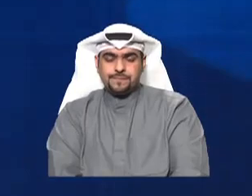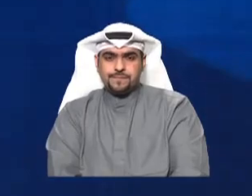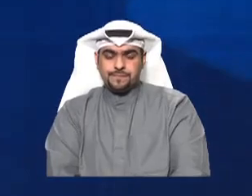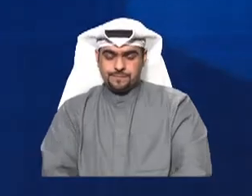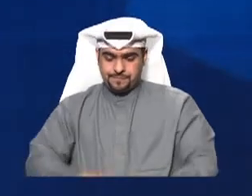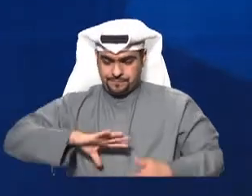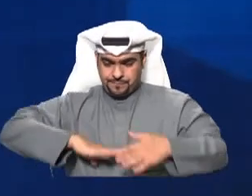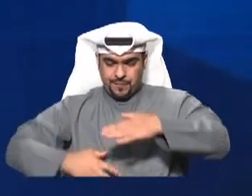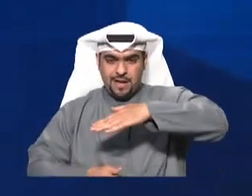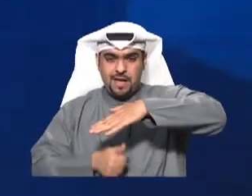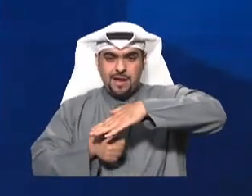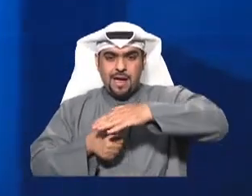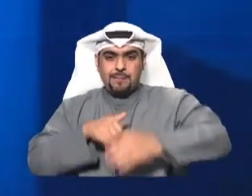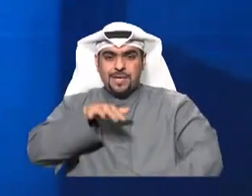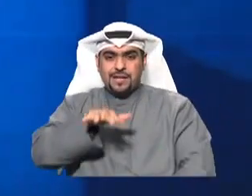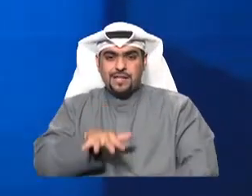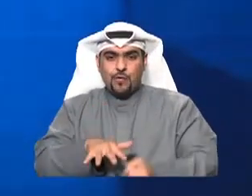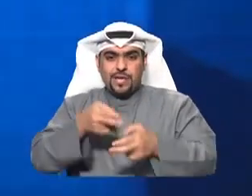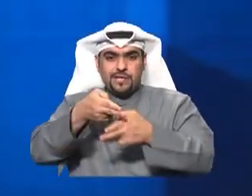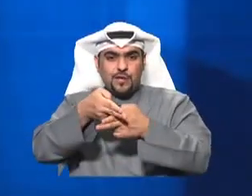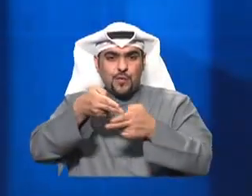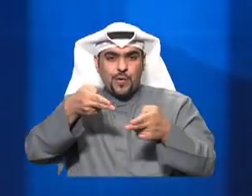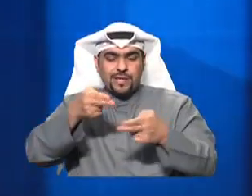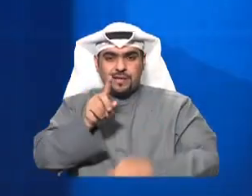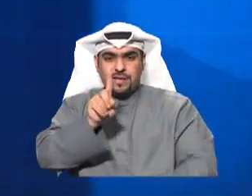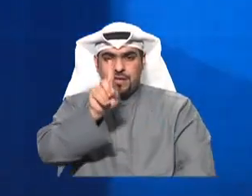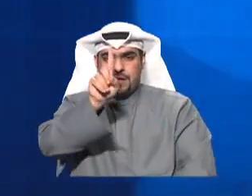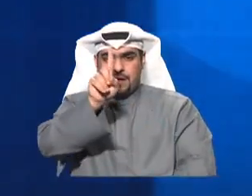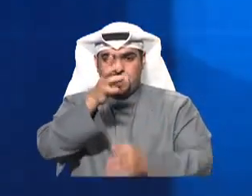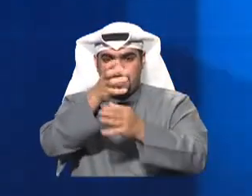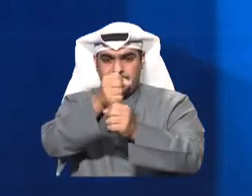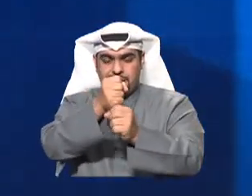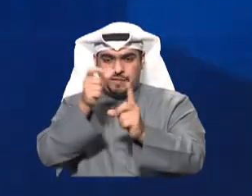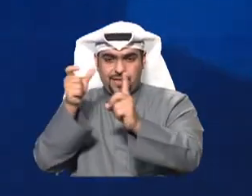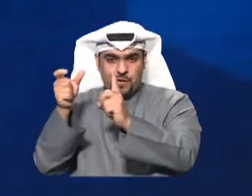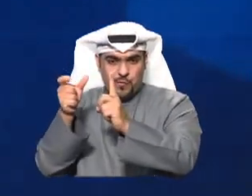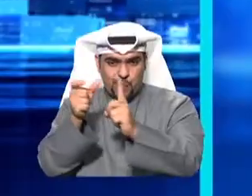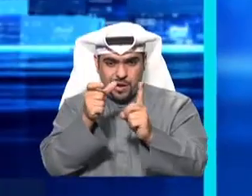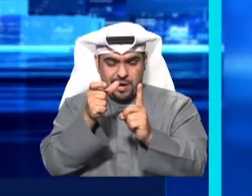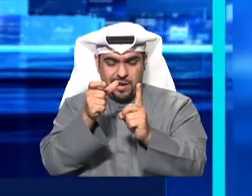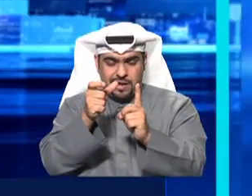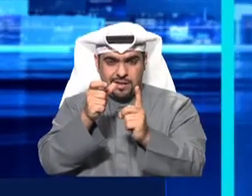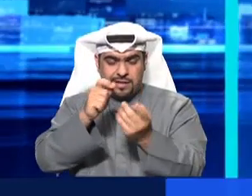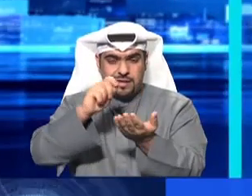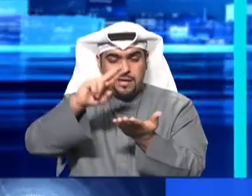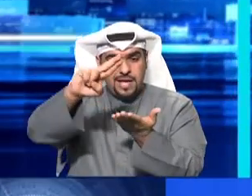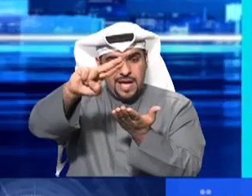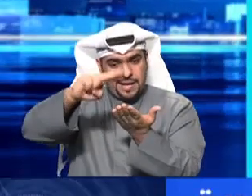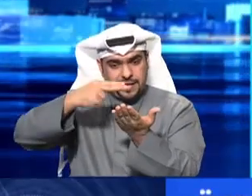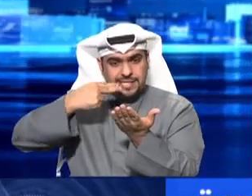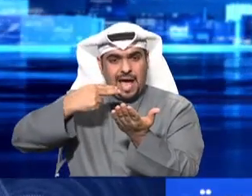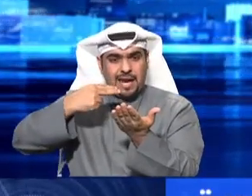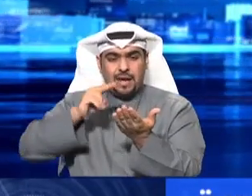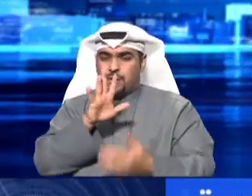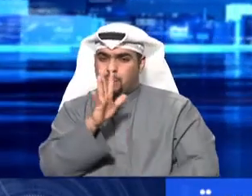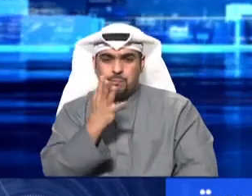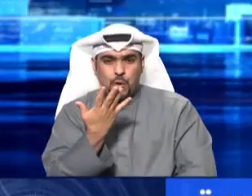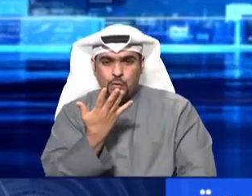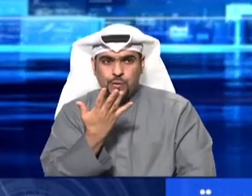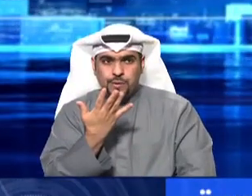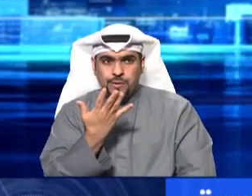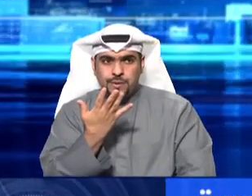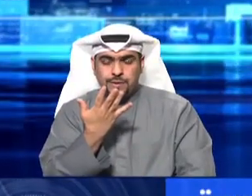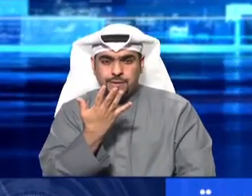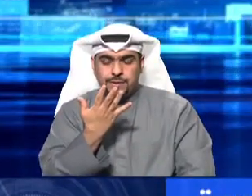تلقى حضرة صاحب السمو أمير البلاد الشيخ نواف الأحمد الجابر الصباح حفظه الله ورعاه برقية تعزية من أخيه صاحب السمو